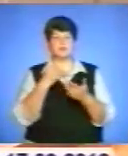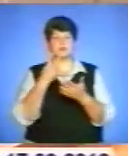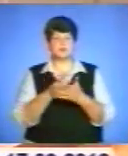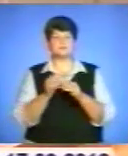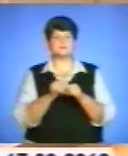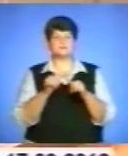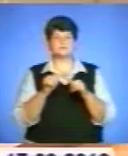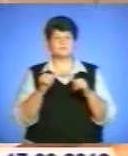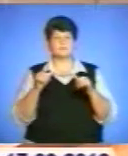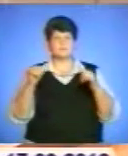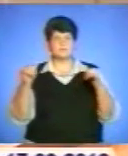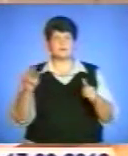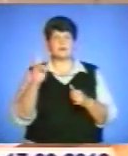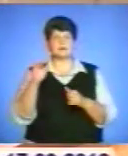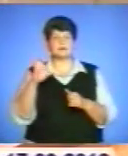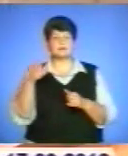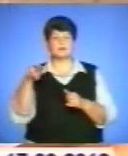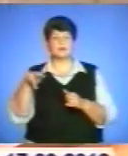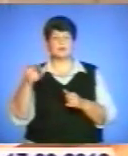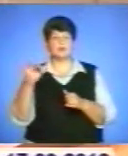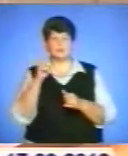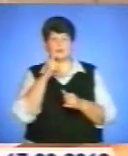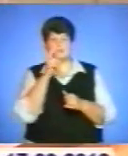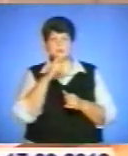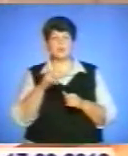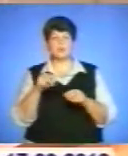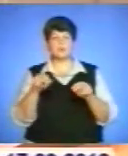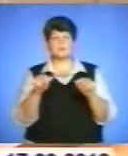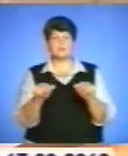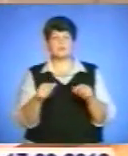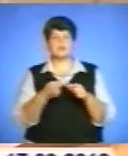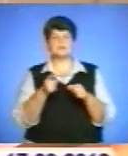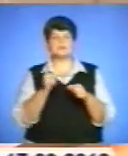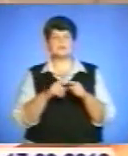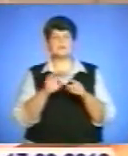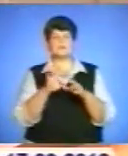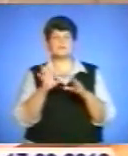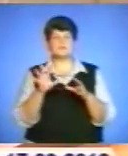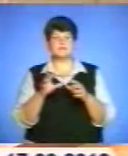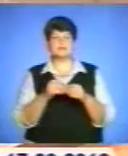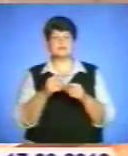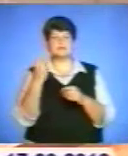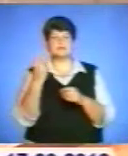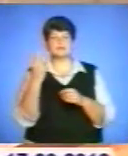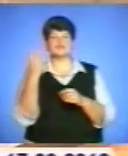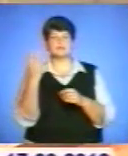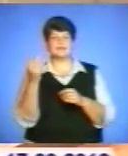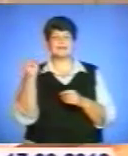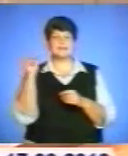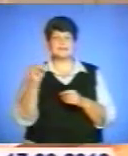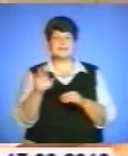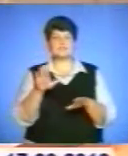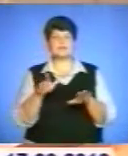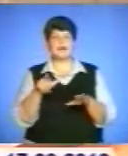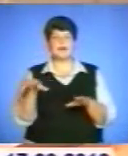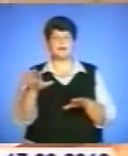зростання кислотності ґрунтів. А щорічно вапнується та дані ЦСУ і так далі, це 3-4 тисячі гектарів